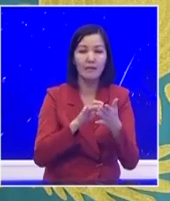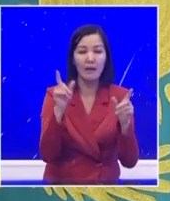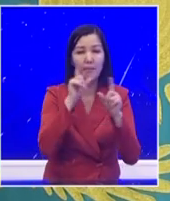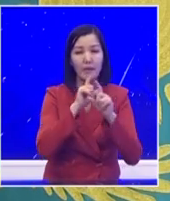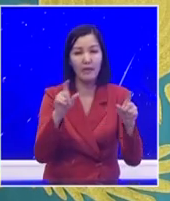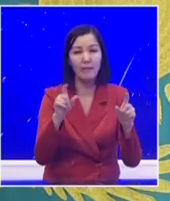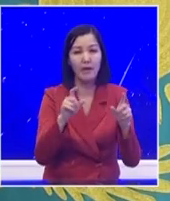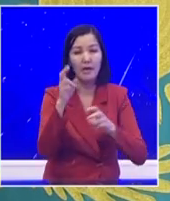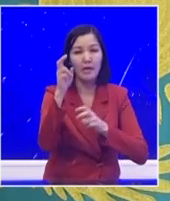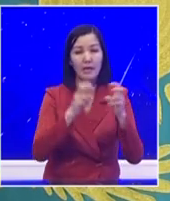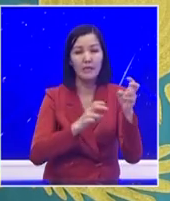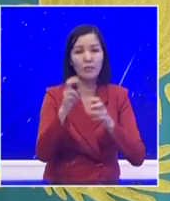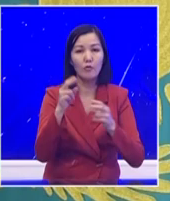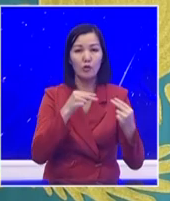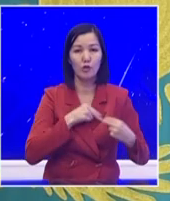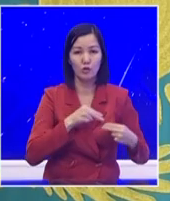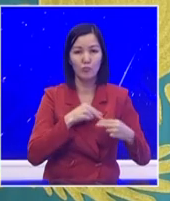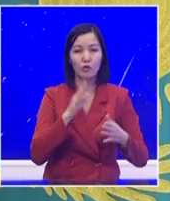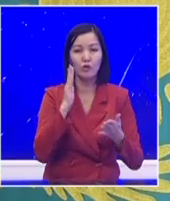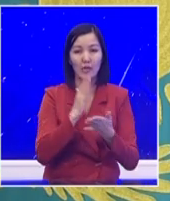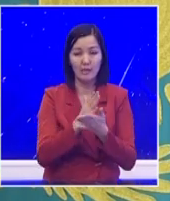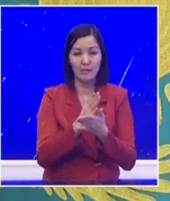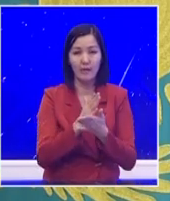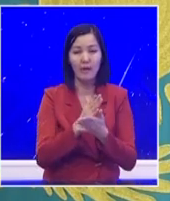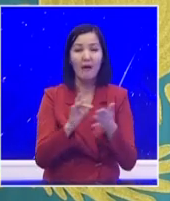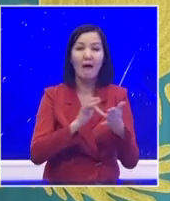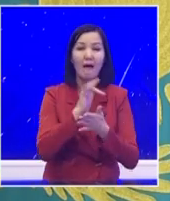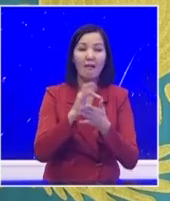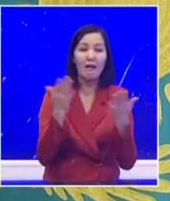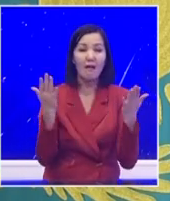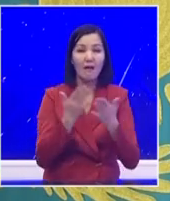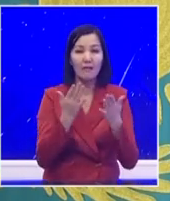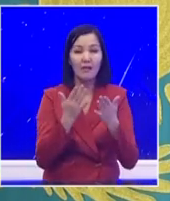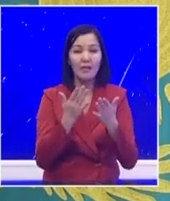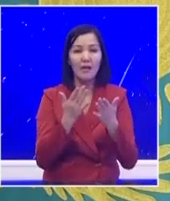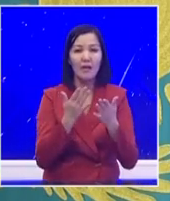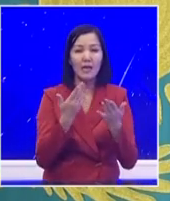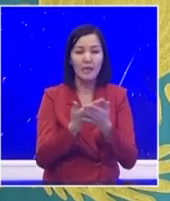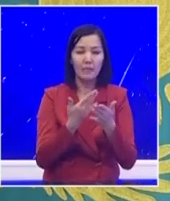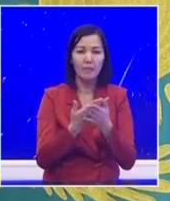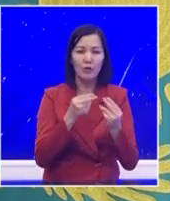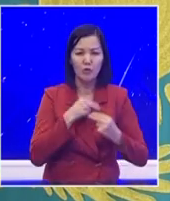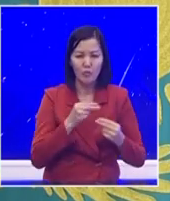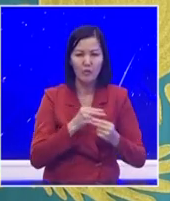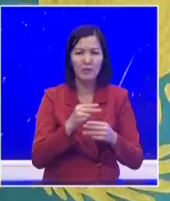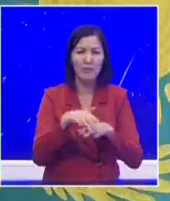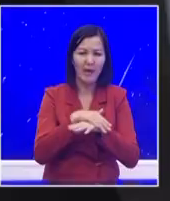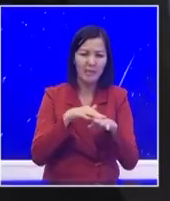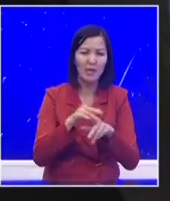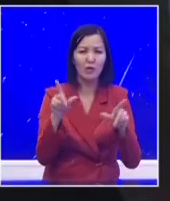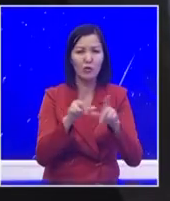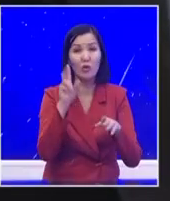мекеме, кәсіпорындарда жұмыс істейсіздер. Қалаға қандай да бір шаруаларыңызбен базарға,